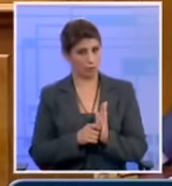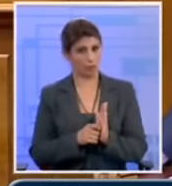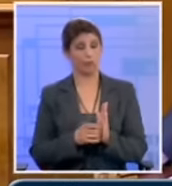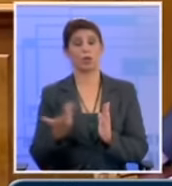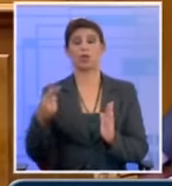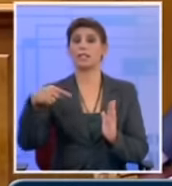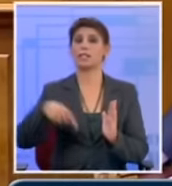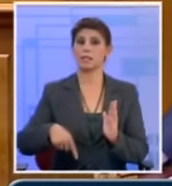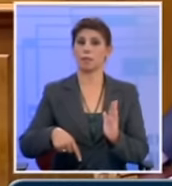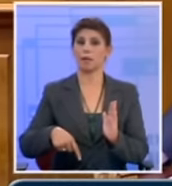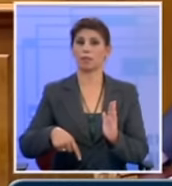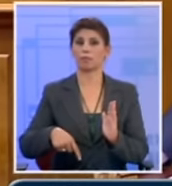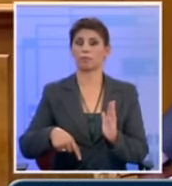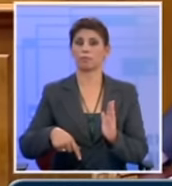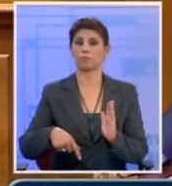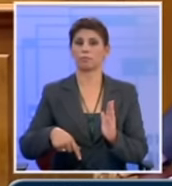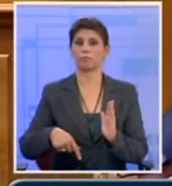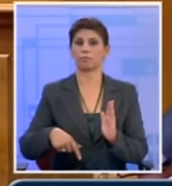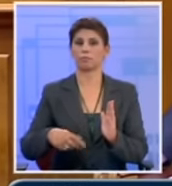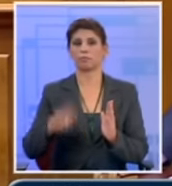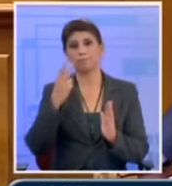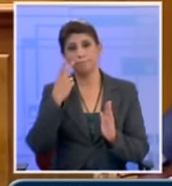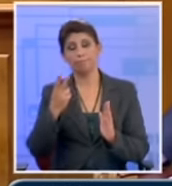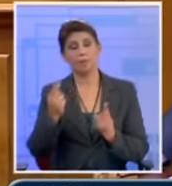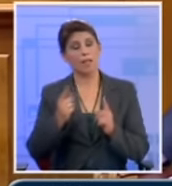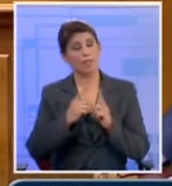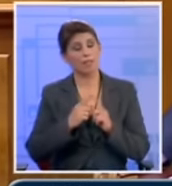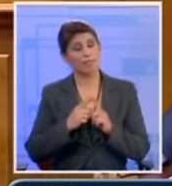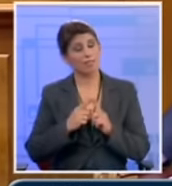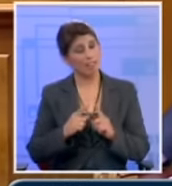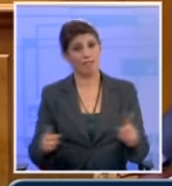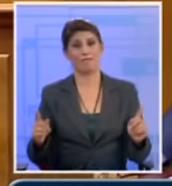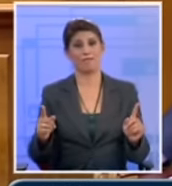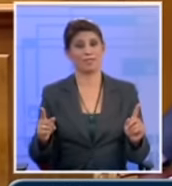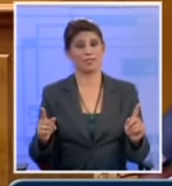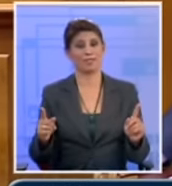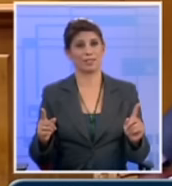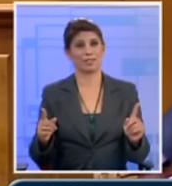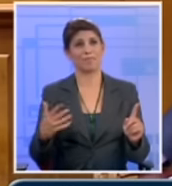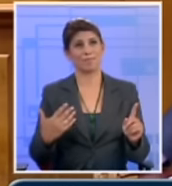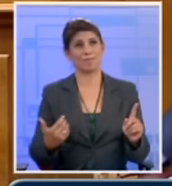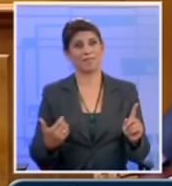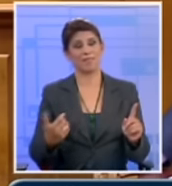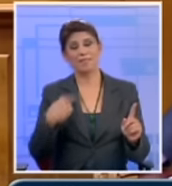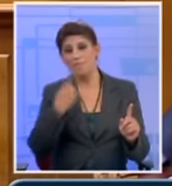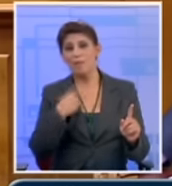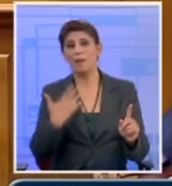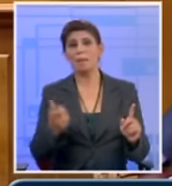ότι σήμερα είδαμε μια διαφορετική πτυχή σας που είχαμε τουλάχιστον 2,5 χρόνια να